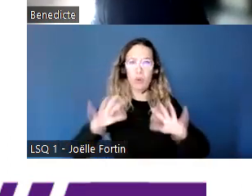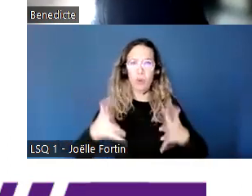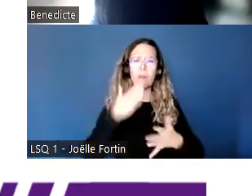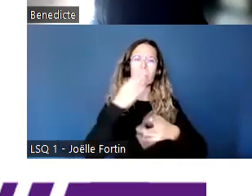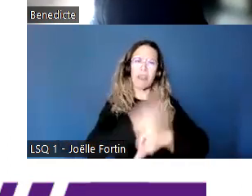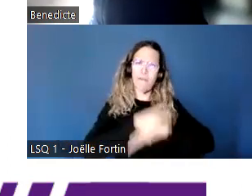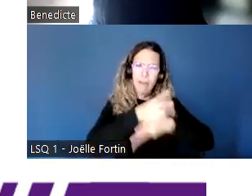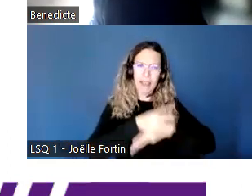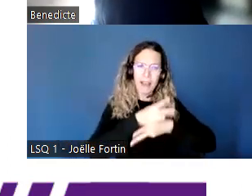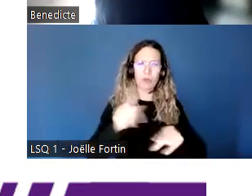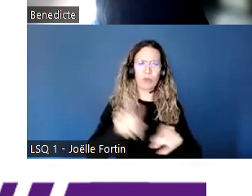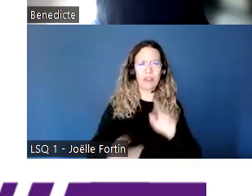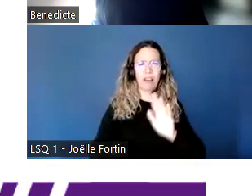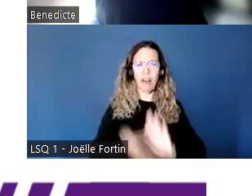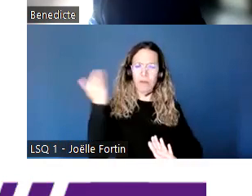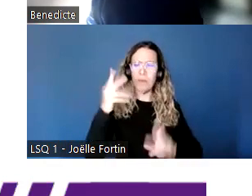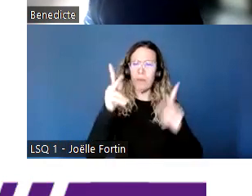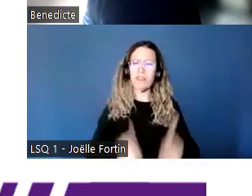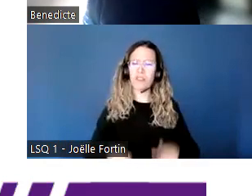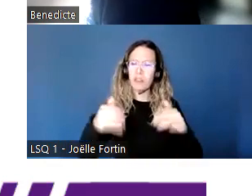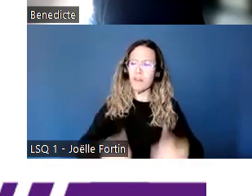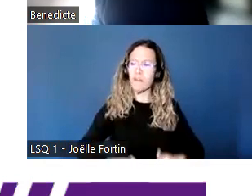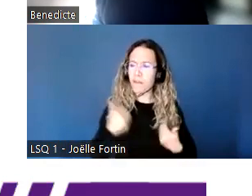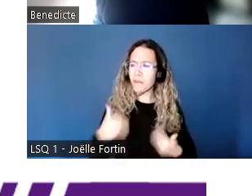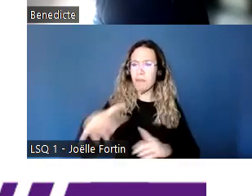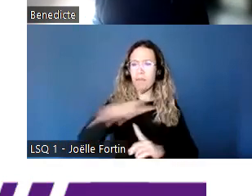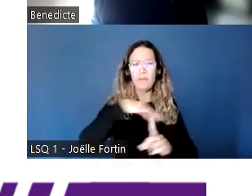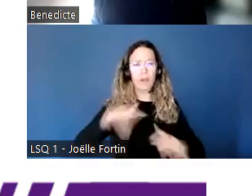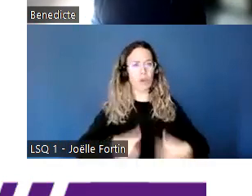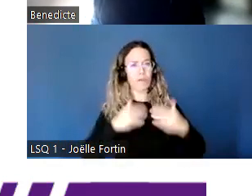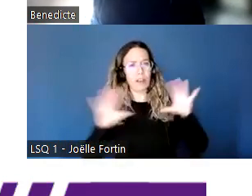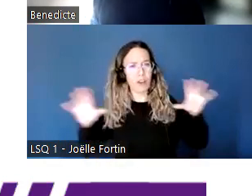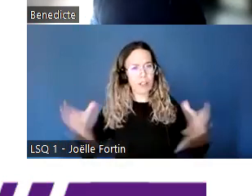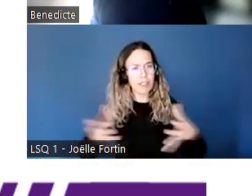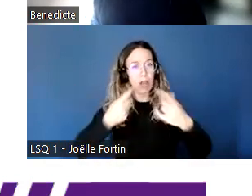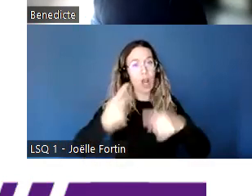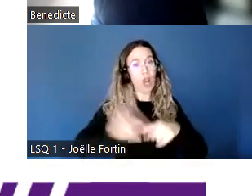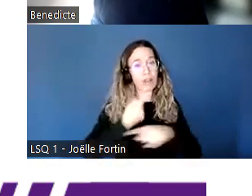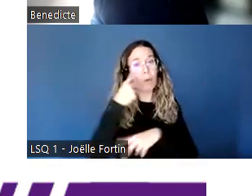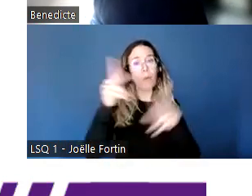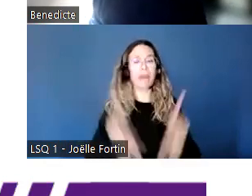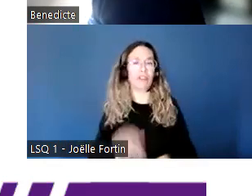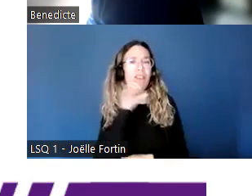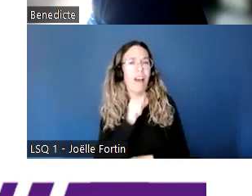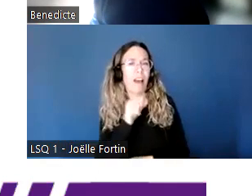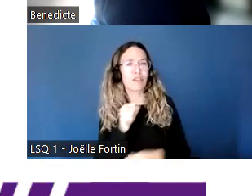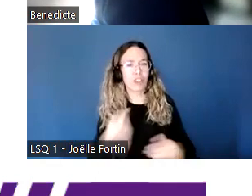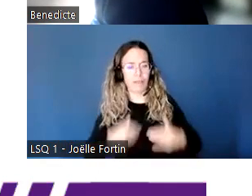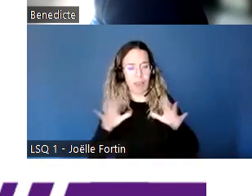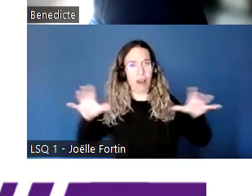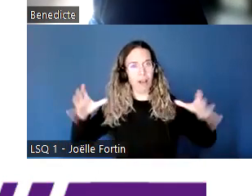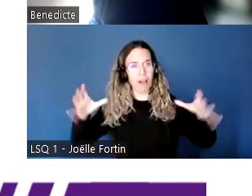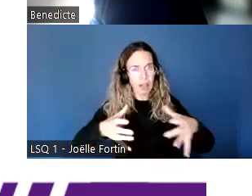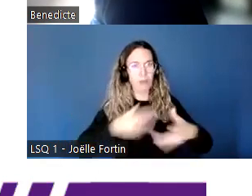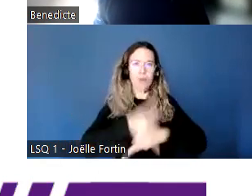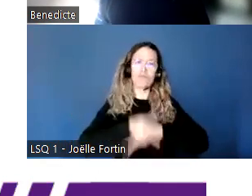lutter contre l'intolérance entre les personnes vivant au sein de milieux de vie collectifs et locatifs pour aînés. Et nous allons discuter de ce